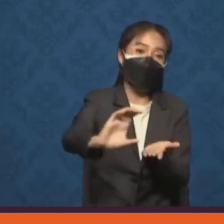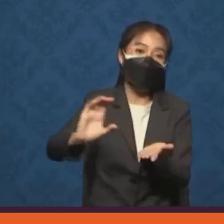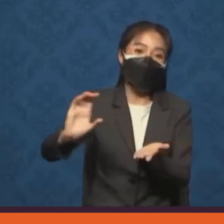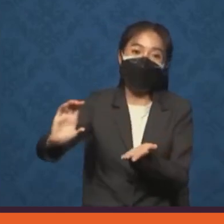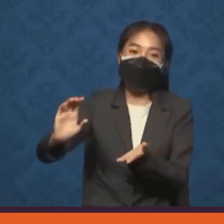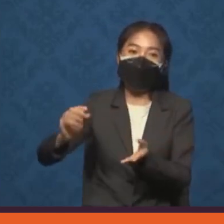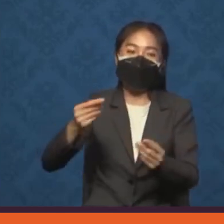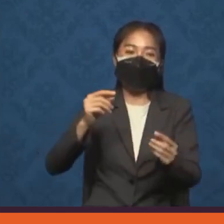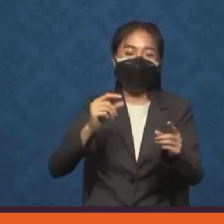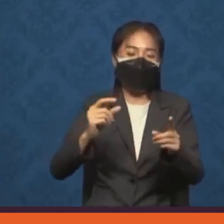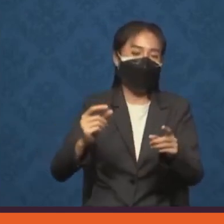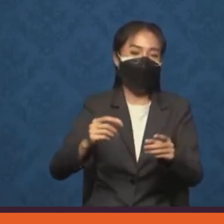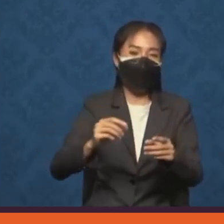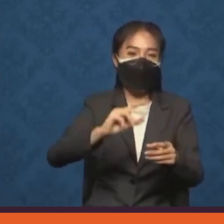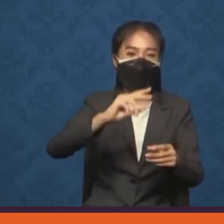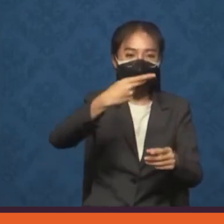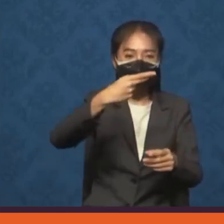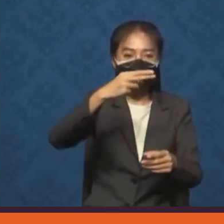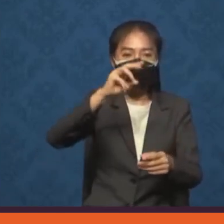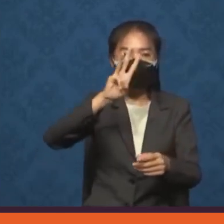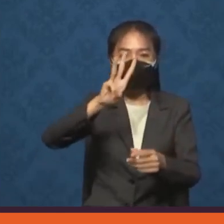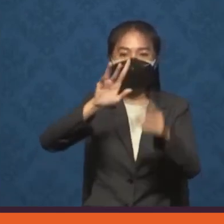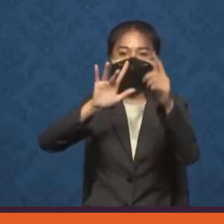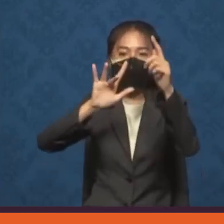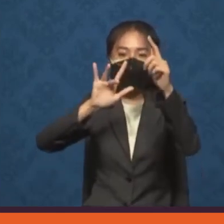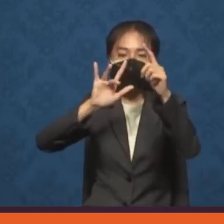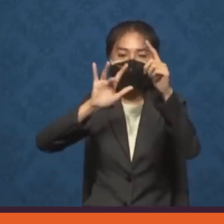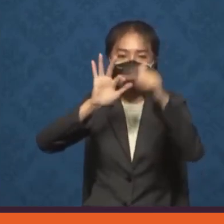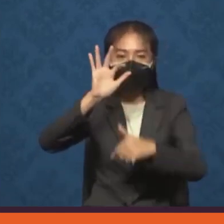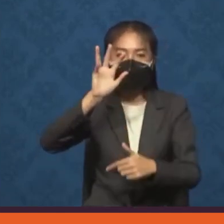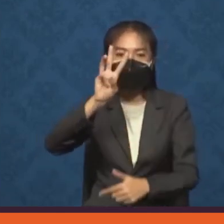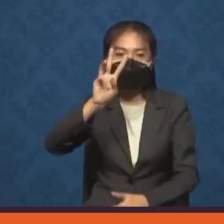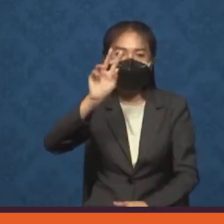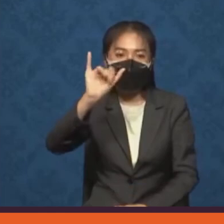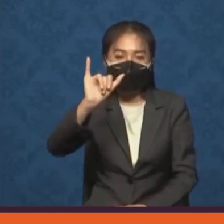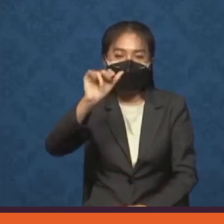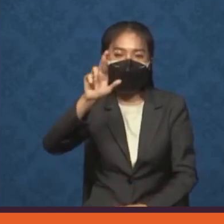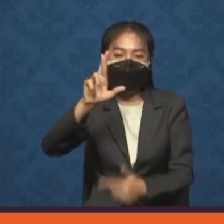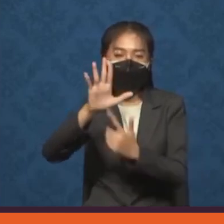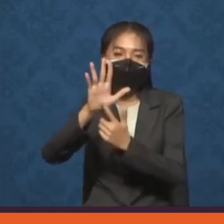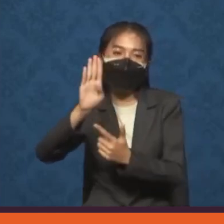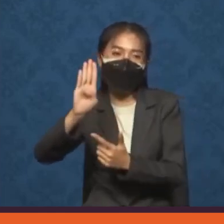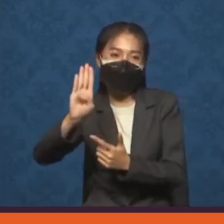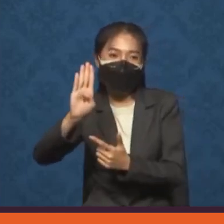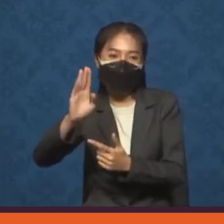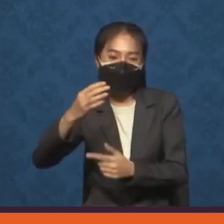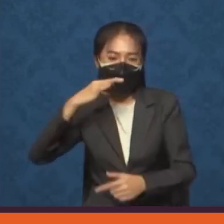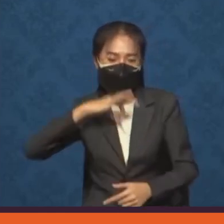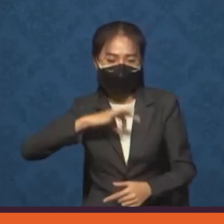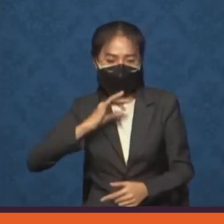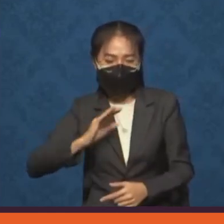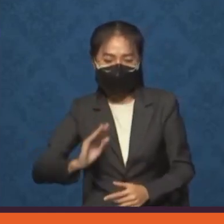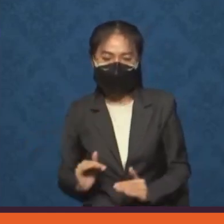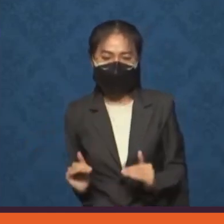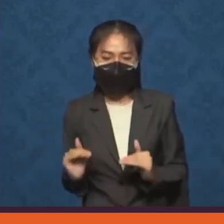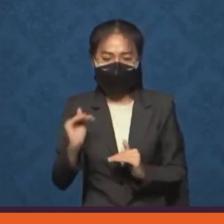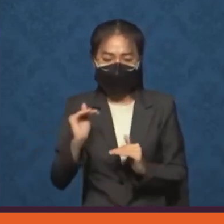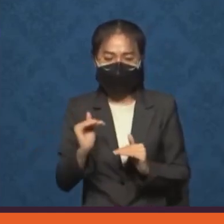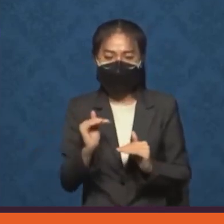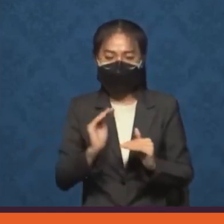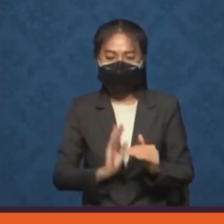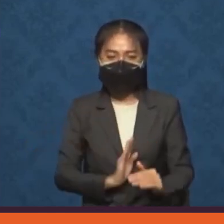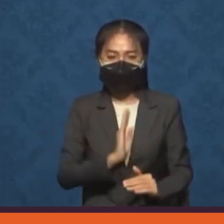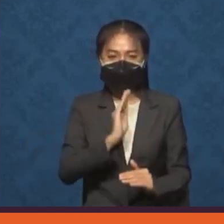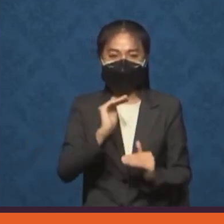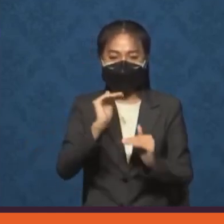ประมาณหน่วยรับงบประมาณทุกองค์กรไม่มีองค์กรไหนมีอภิสิทธิ์เหมือนกับศาลและองค์กรอิสระทุกองค์กรถ้าถูกตัดก็